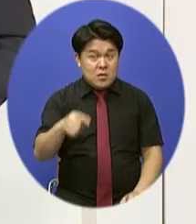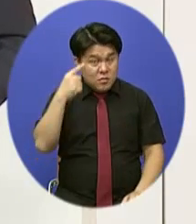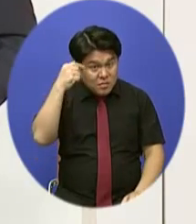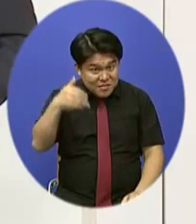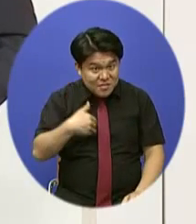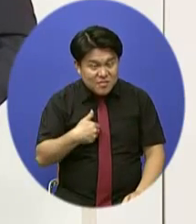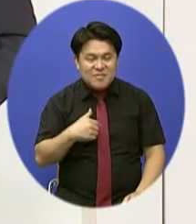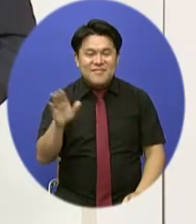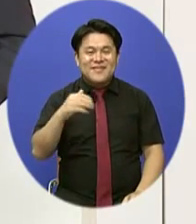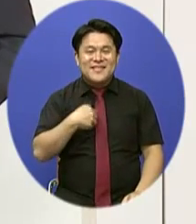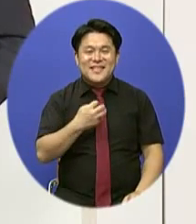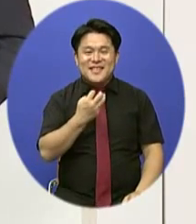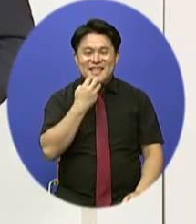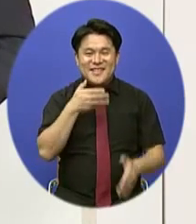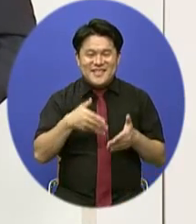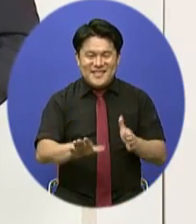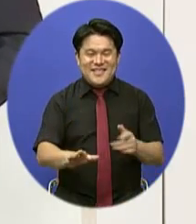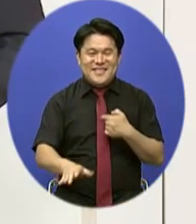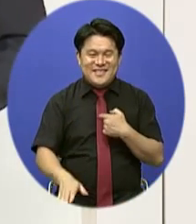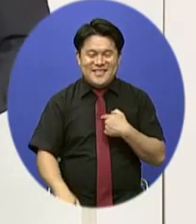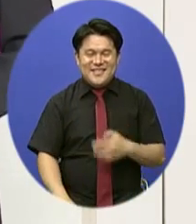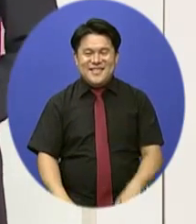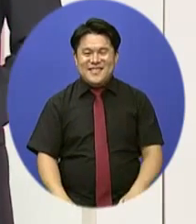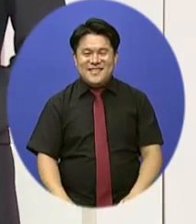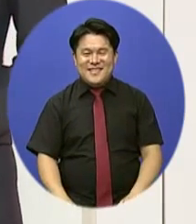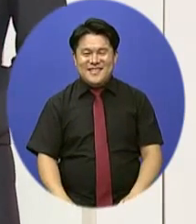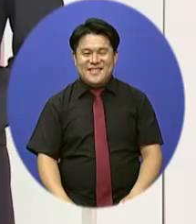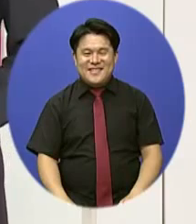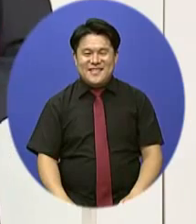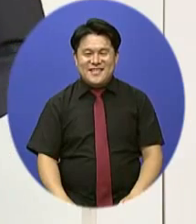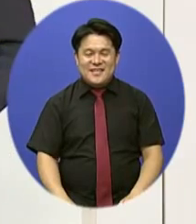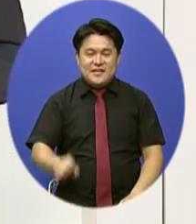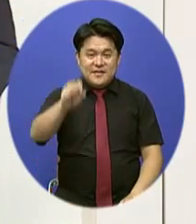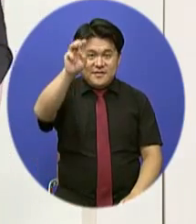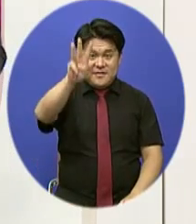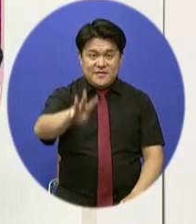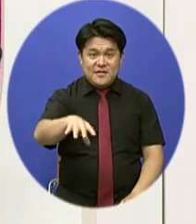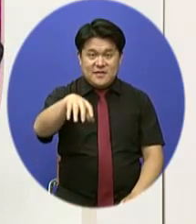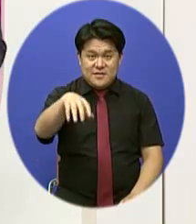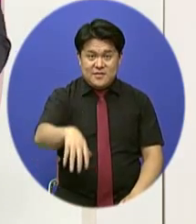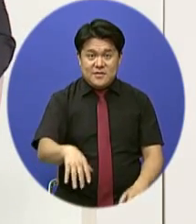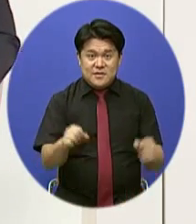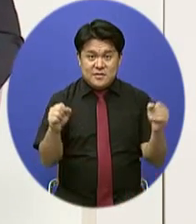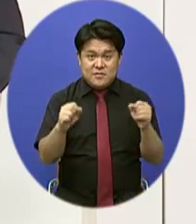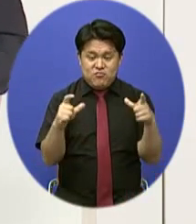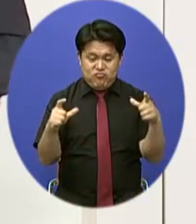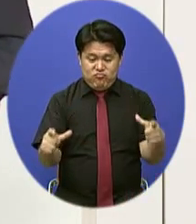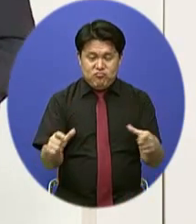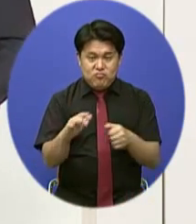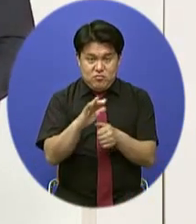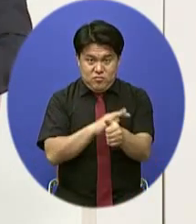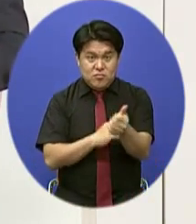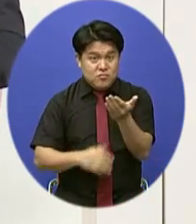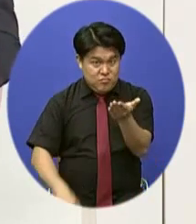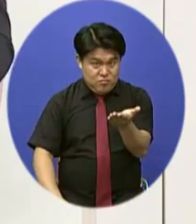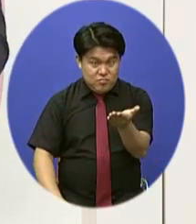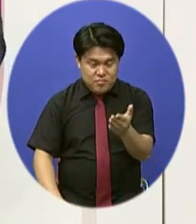전 전라도 아니고요. 서울 출생입니다. 자, 우리 어머니 광주 북구를 네. 대표했는데